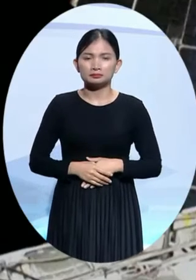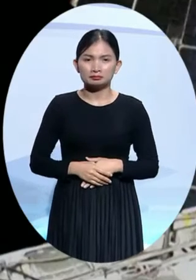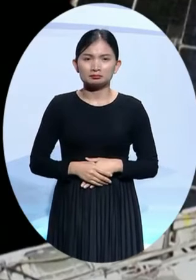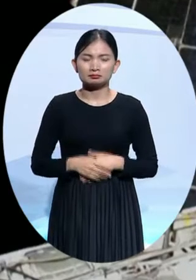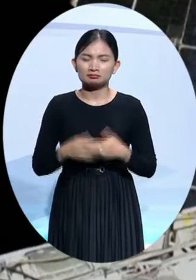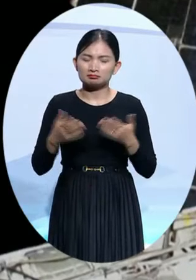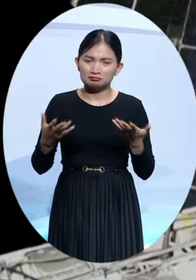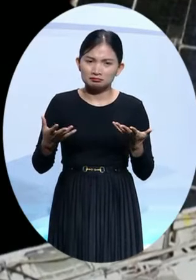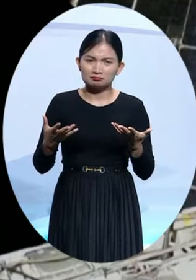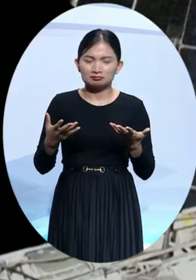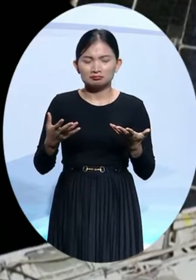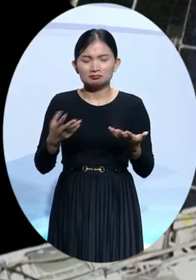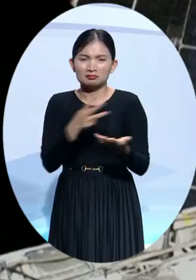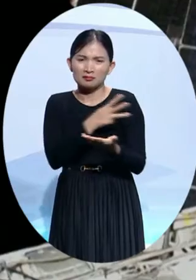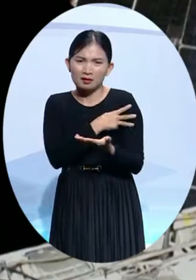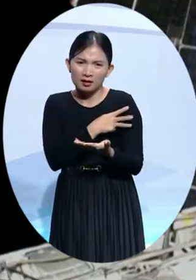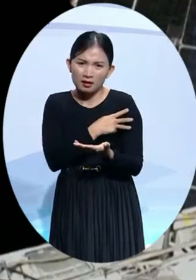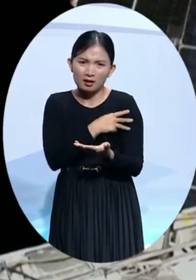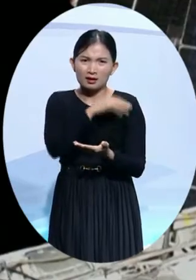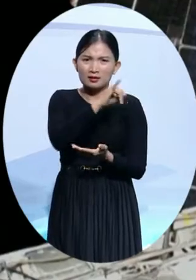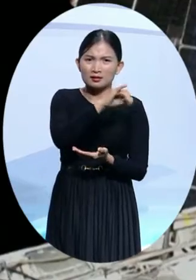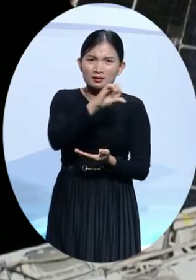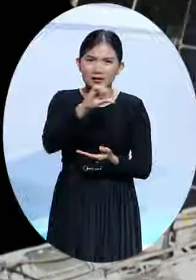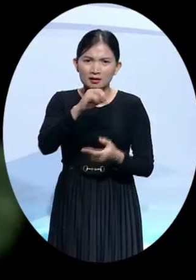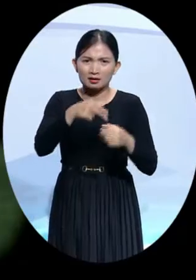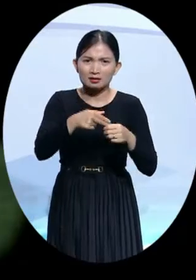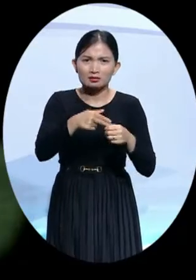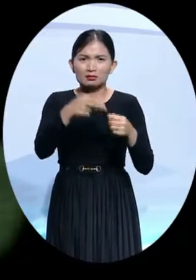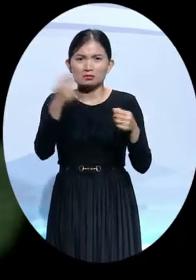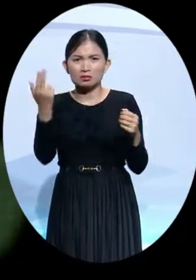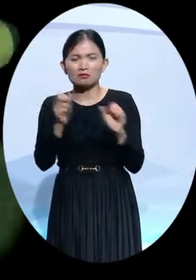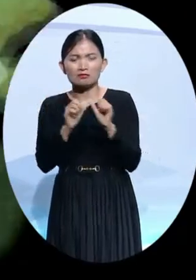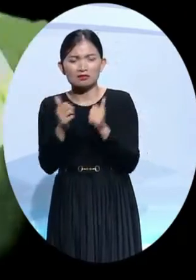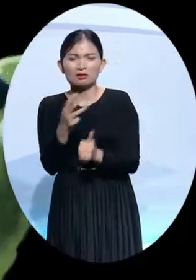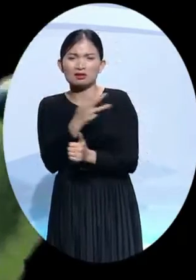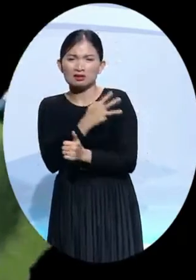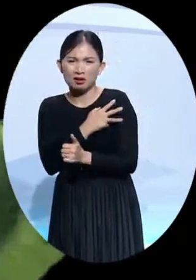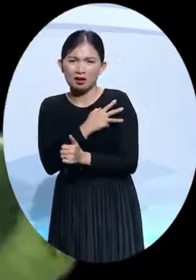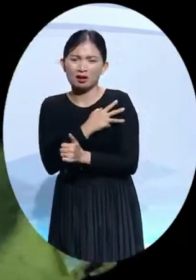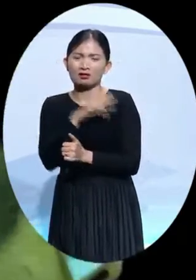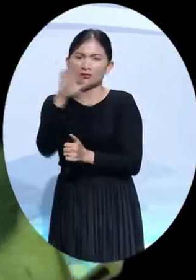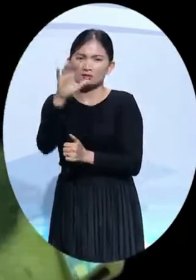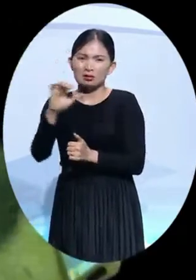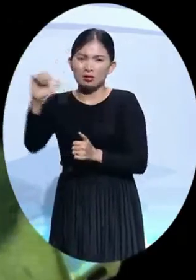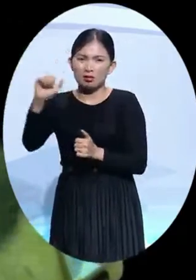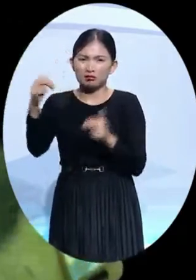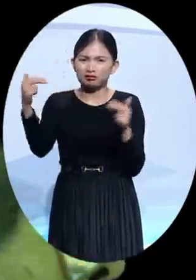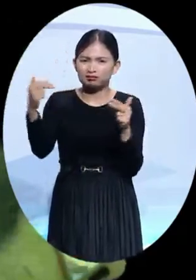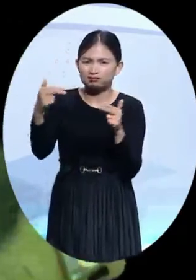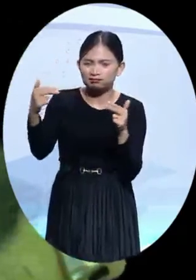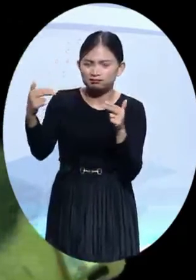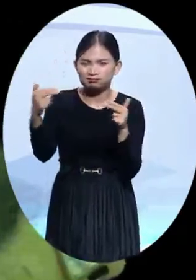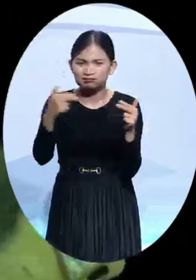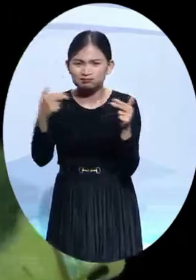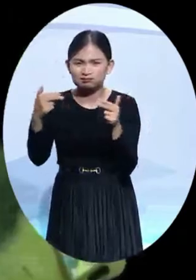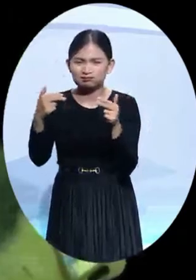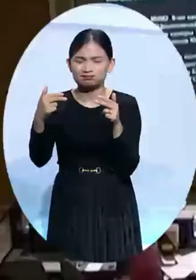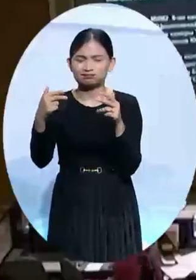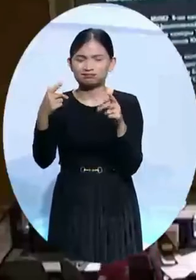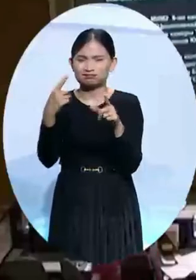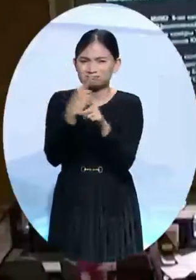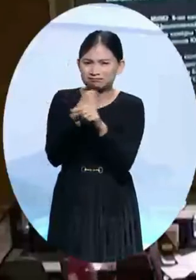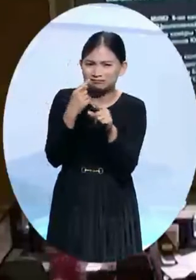việc rời ISS trong bối cảnh quan hệ giữa Nga và phương Tây căng thẳng vì cuộc chiến tại Ukraine. Tuy nhiên, bất chấp những vấn đề này, Roscosmos và